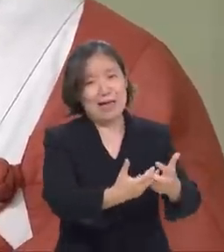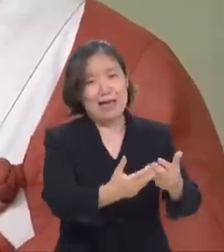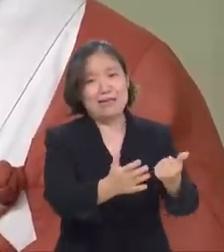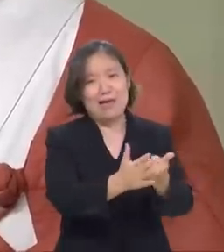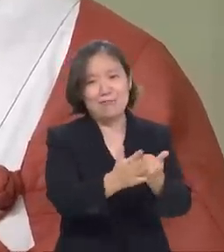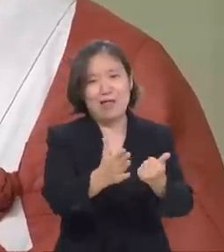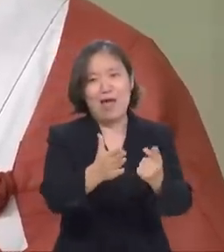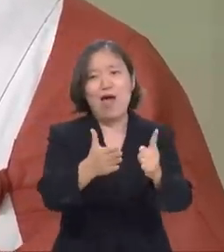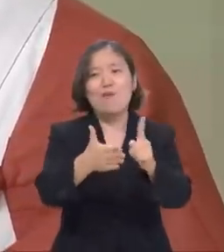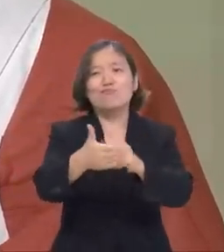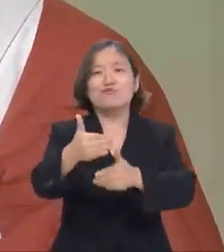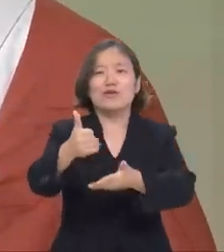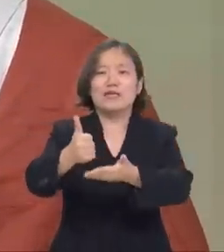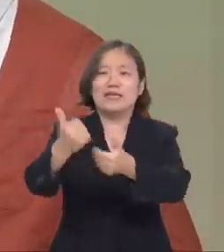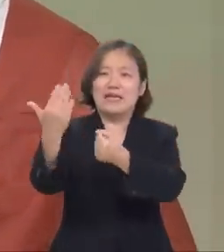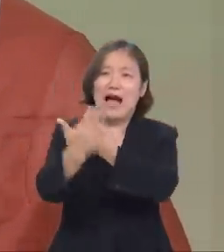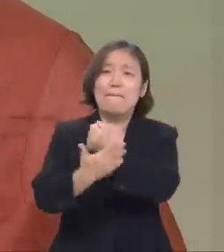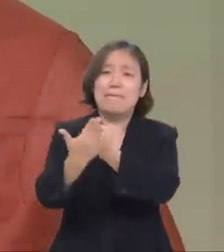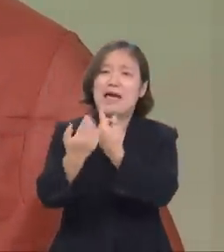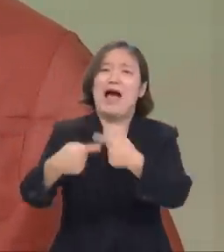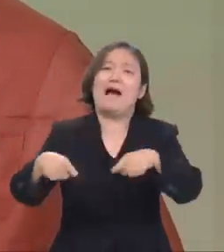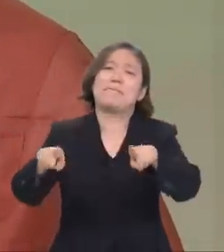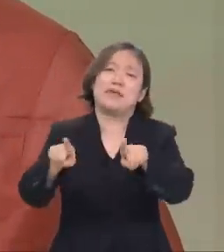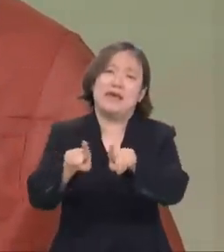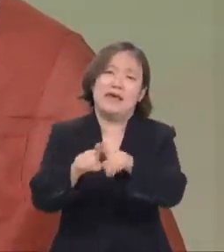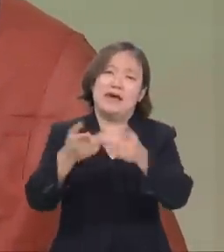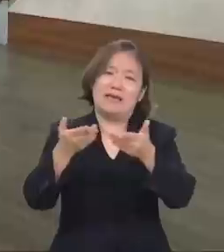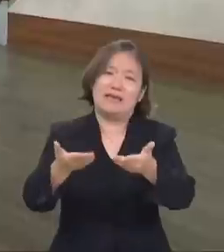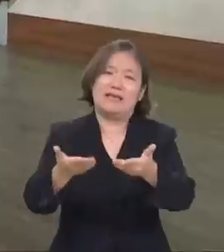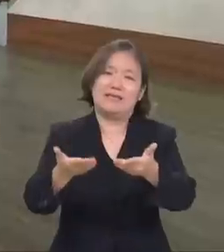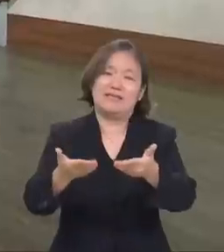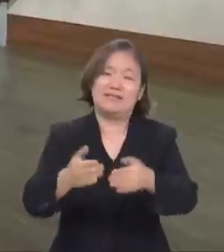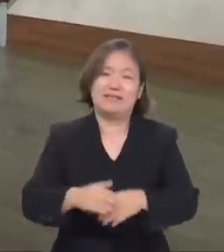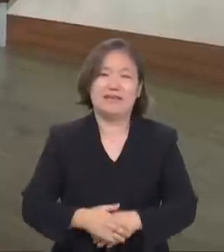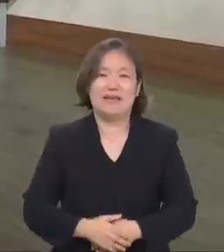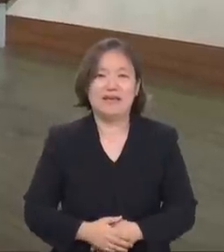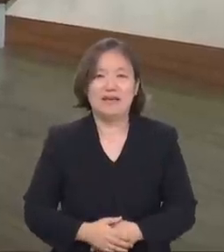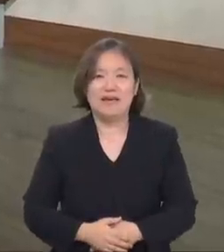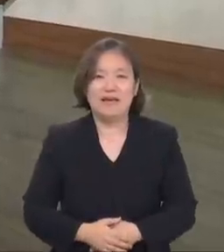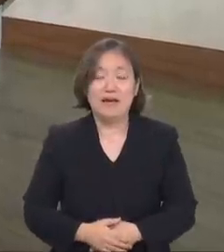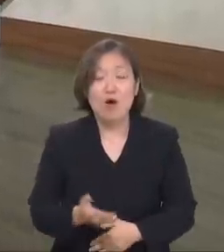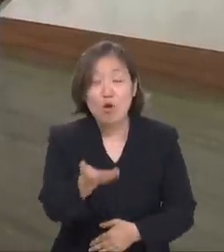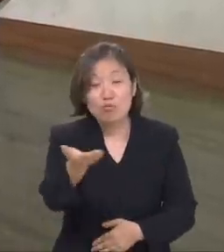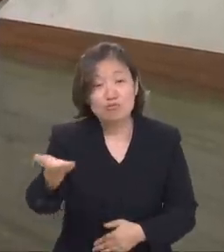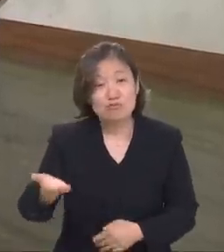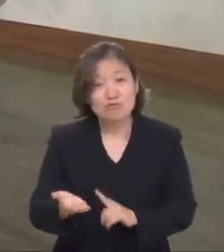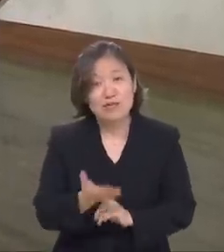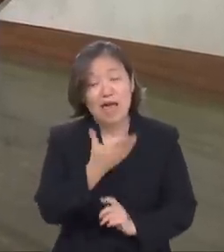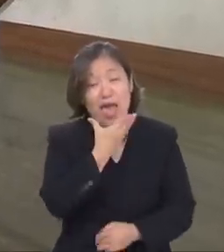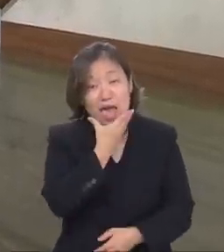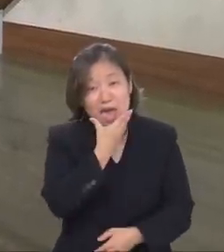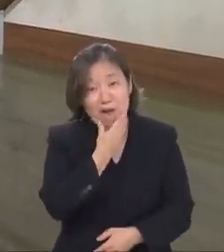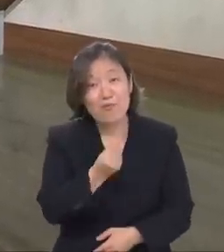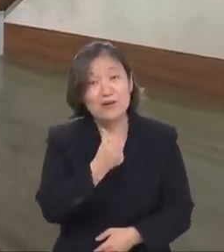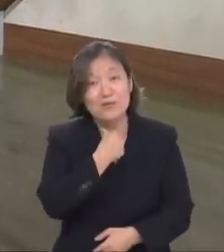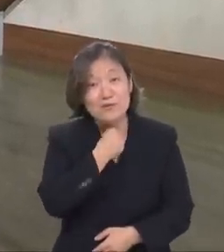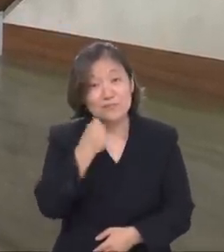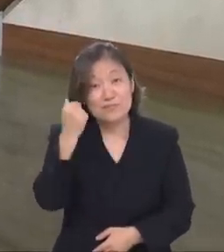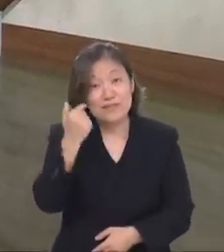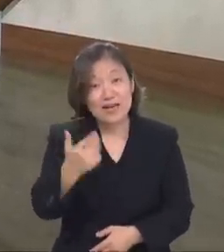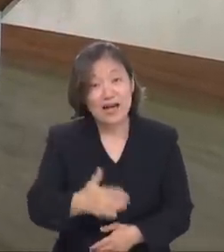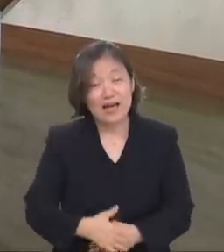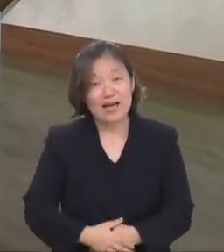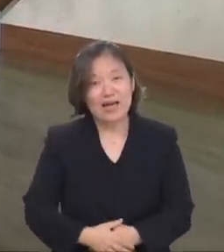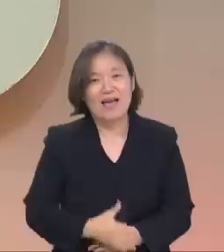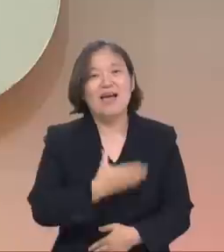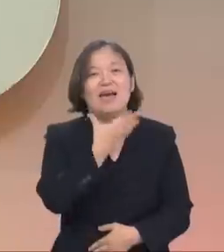가피가 함께 하시기를 축원드립니다 여러분 행복해지고 싶습니까